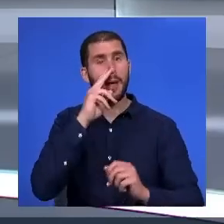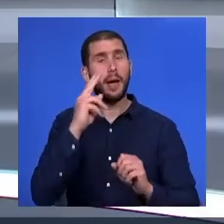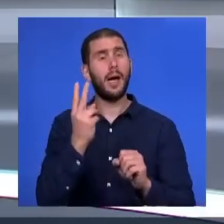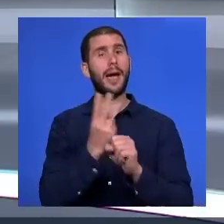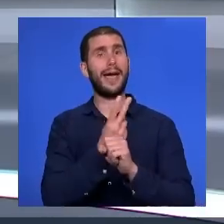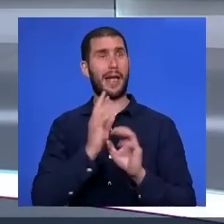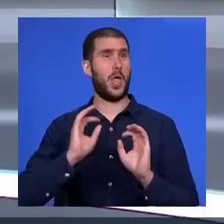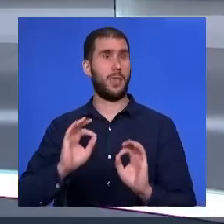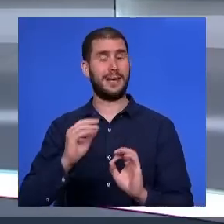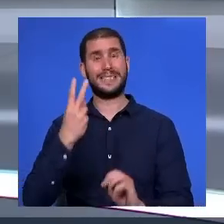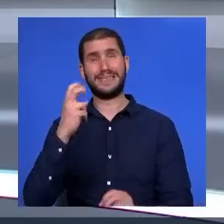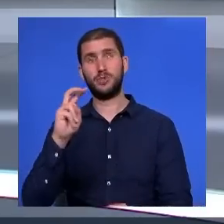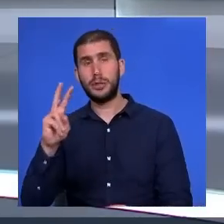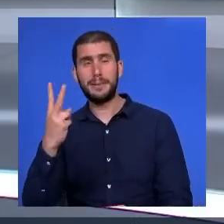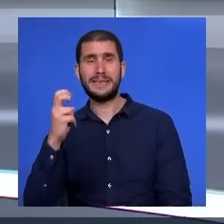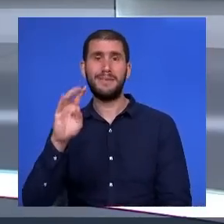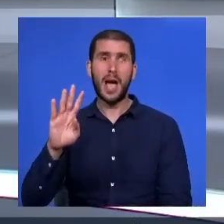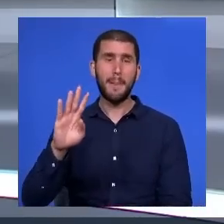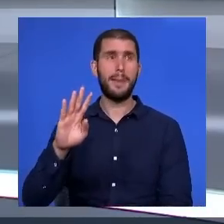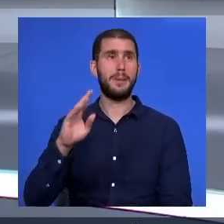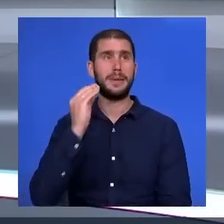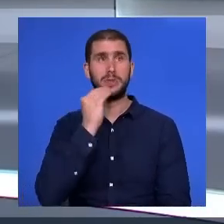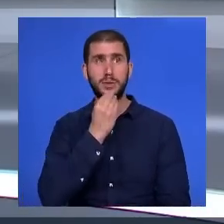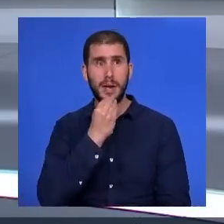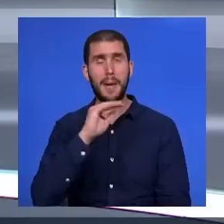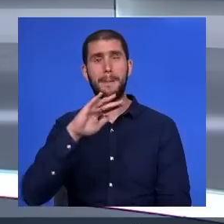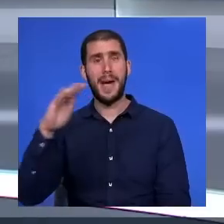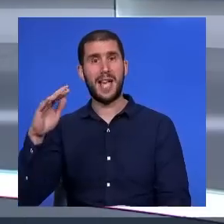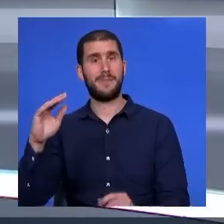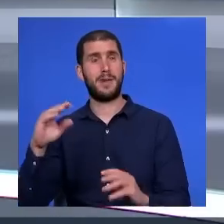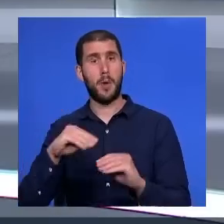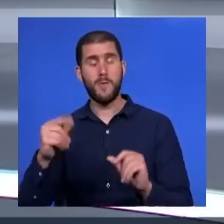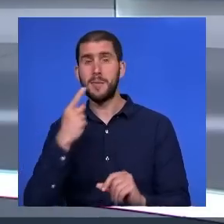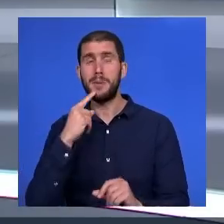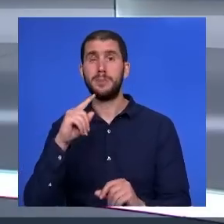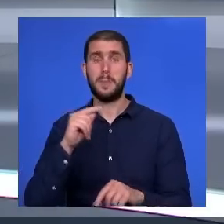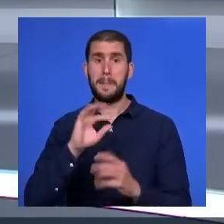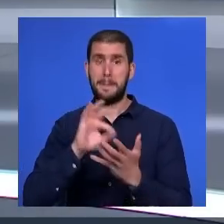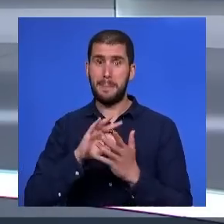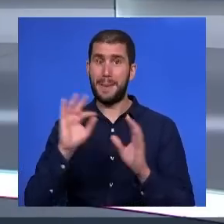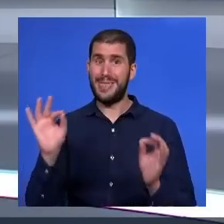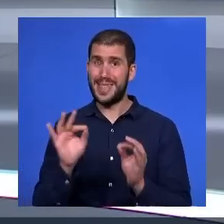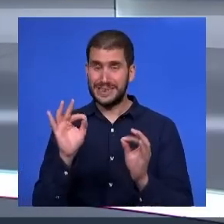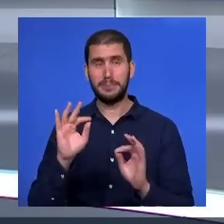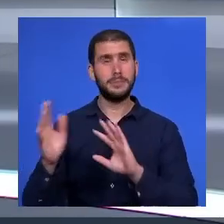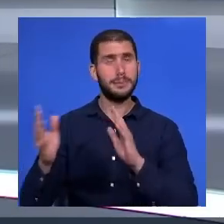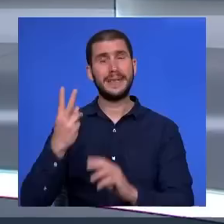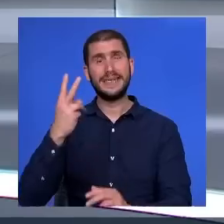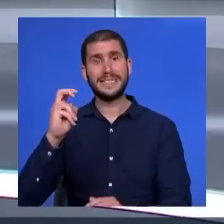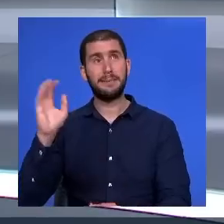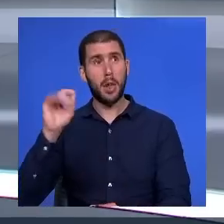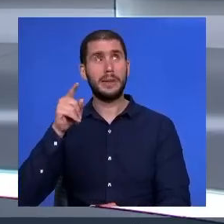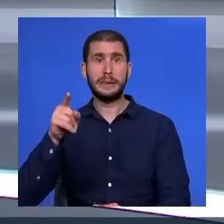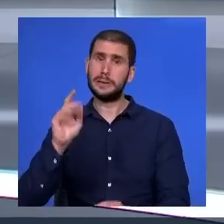לעונה, 22-24 מעלות בצהריים, בהרים ובחוף. זה אומר שבשעת התקסים אנחנו נהיה בסביבות ה-20 מעלות, שזה